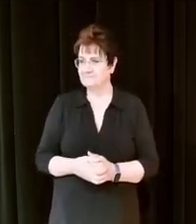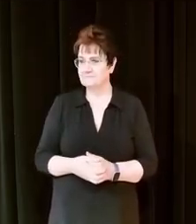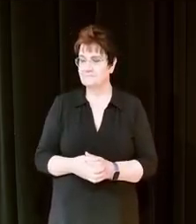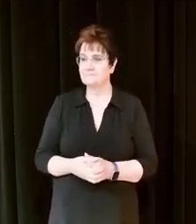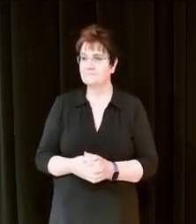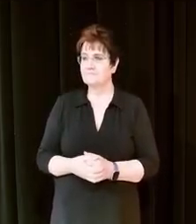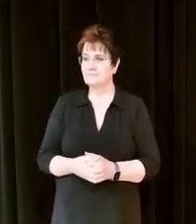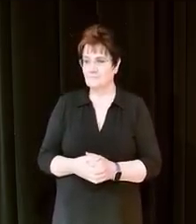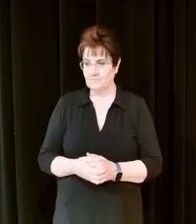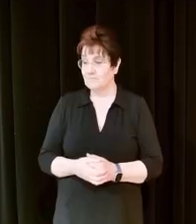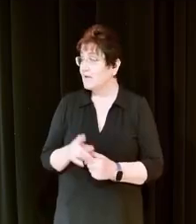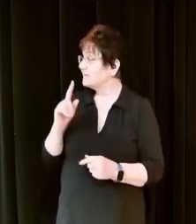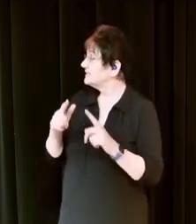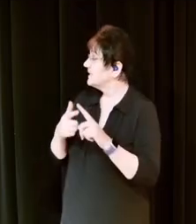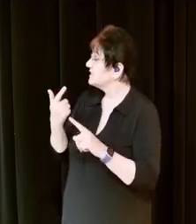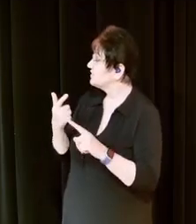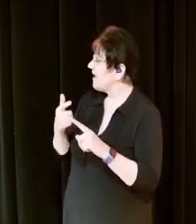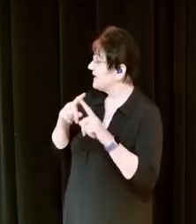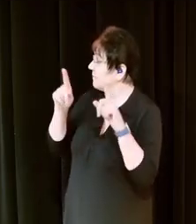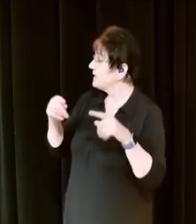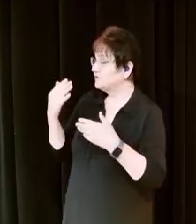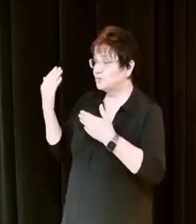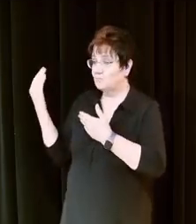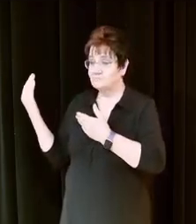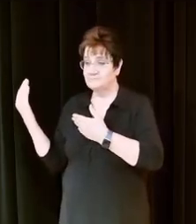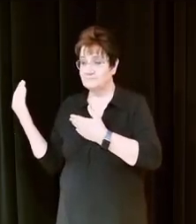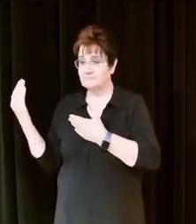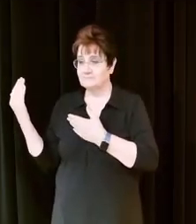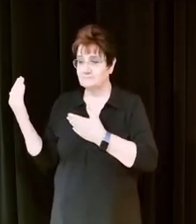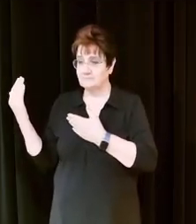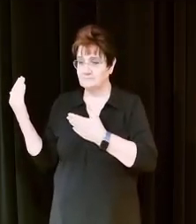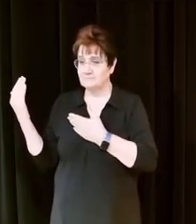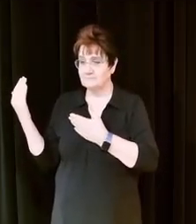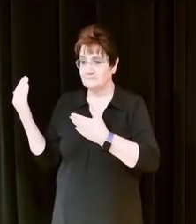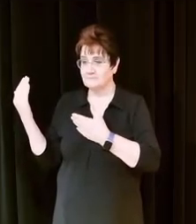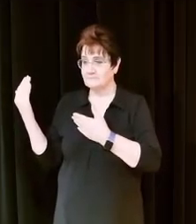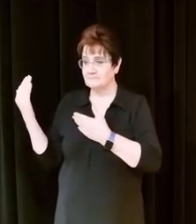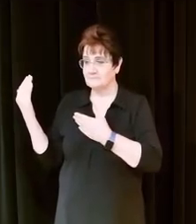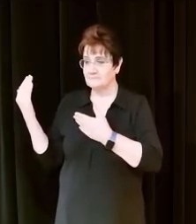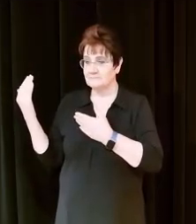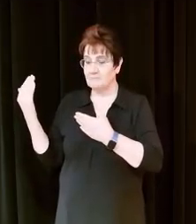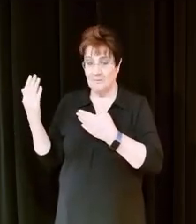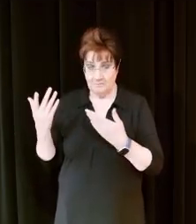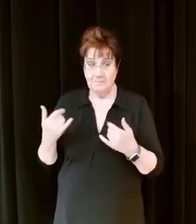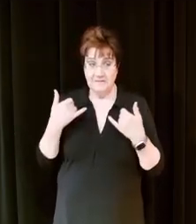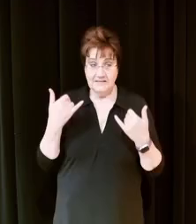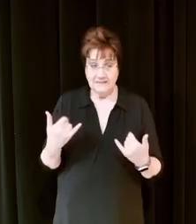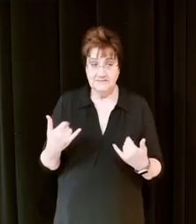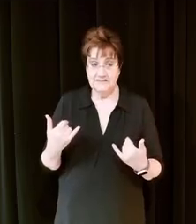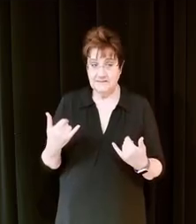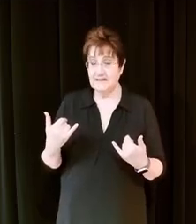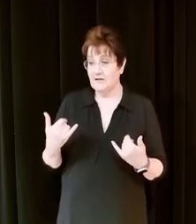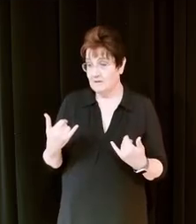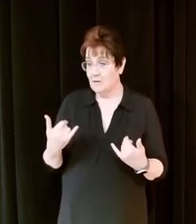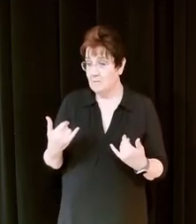Das war das zweite Bild. ist was passiert, ne? Kann man